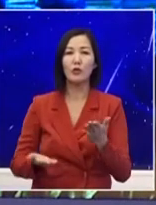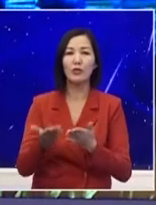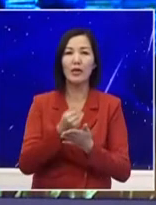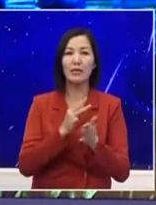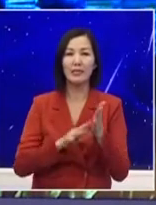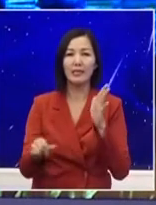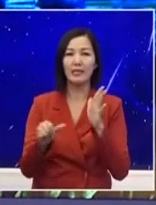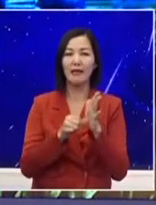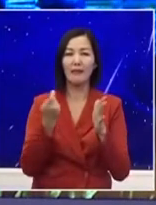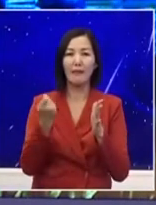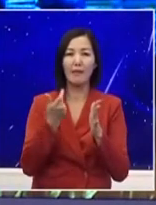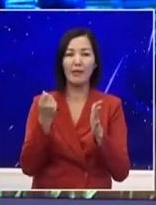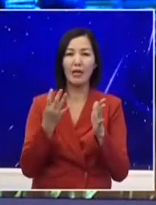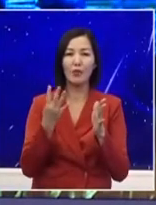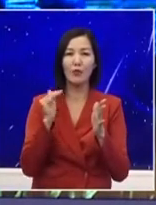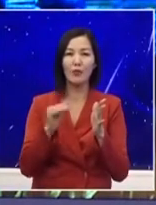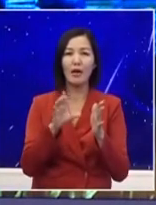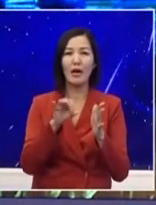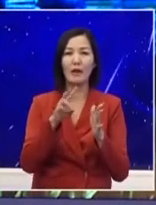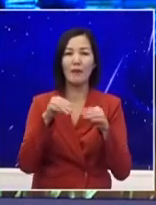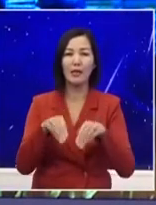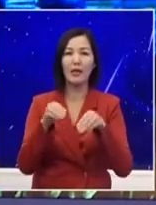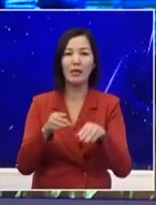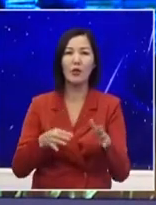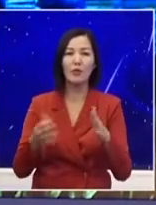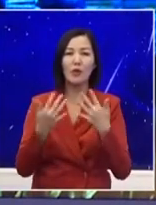000-ына бидай, 4 000-ына арпа егілген. Облыстық ауыл